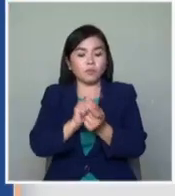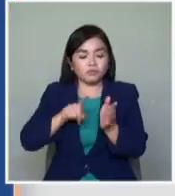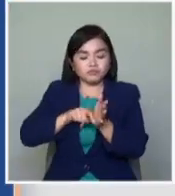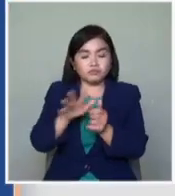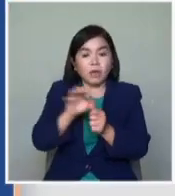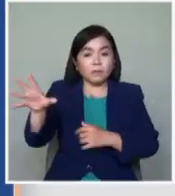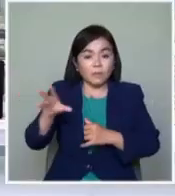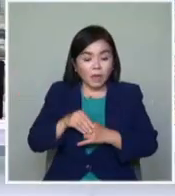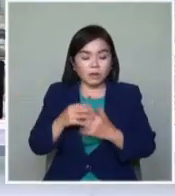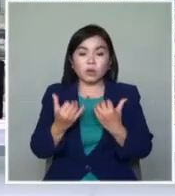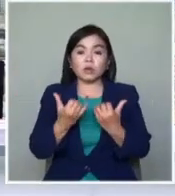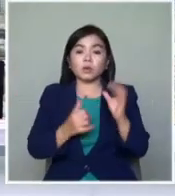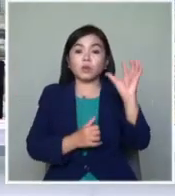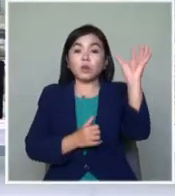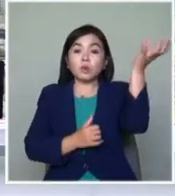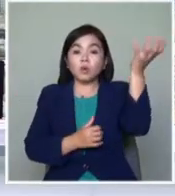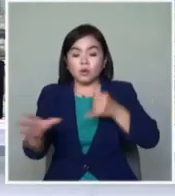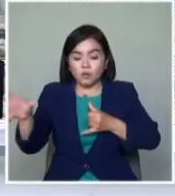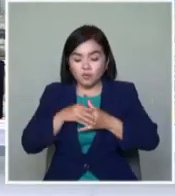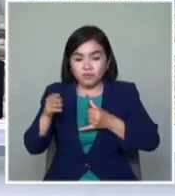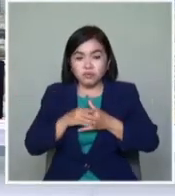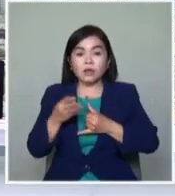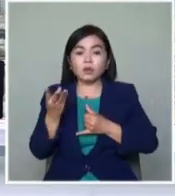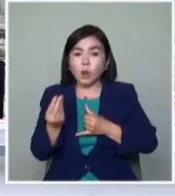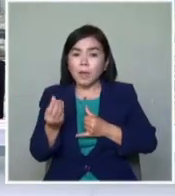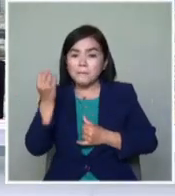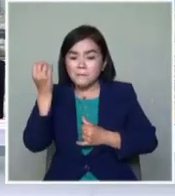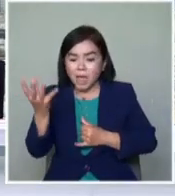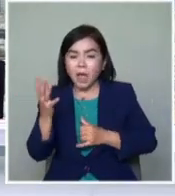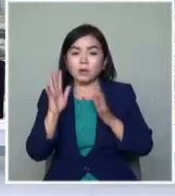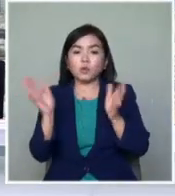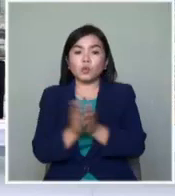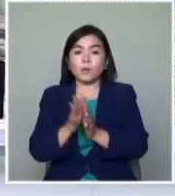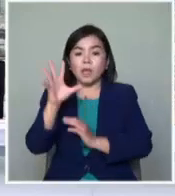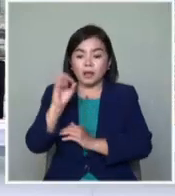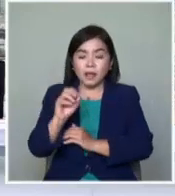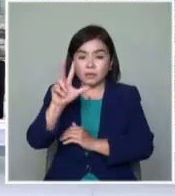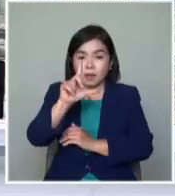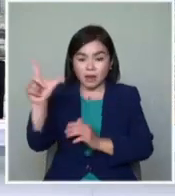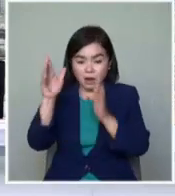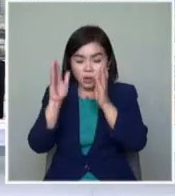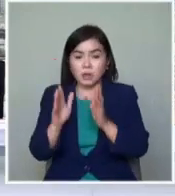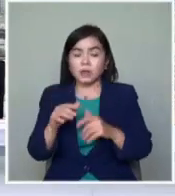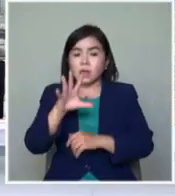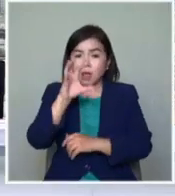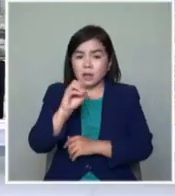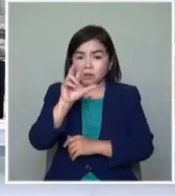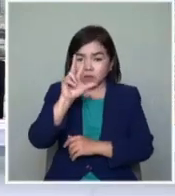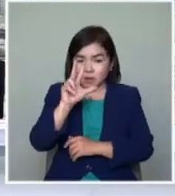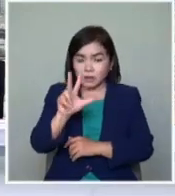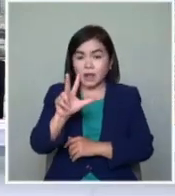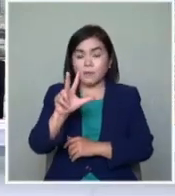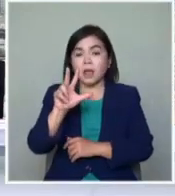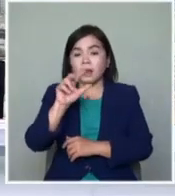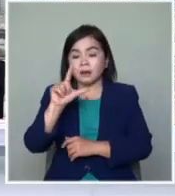ำหรับสถานการณ์ทั่วโลกตอนนี้นะคะมียอดผู้ติดเชื้อสะสมไปมากกว่า 53,700,000 คนแล้วนะคะขณะเดียวกันมี